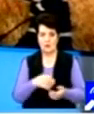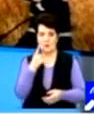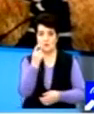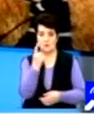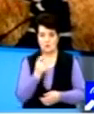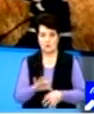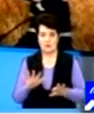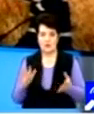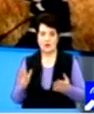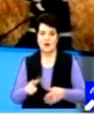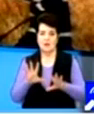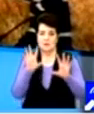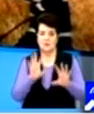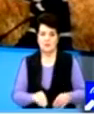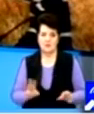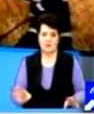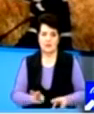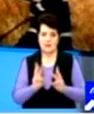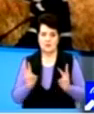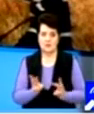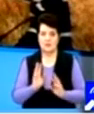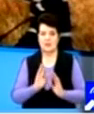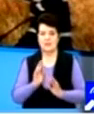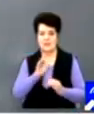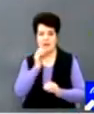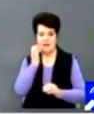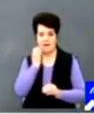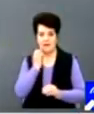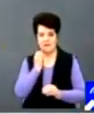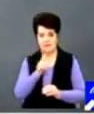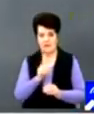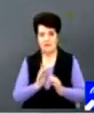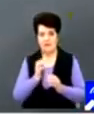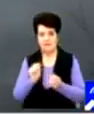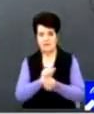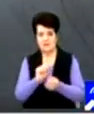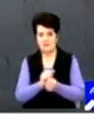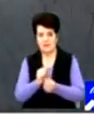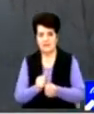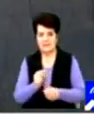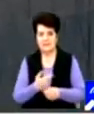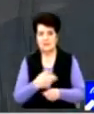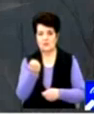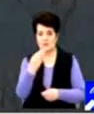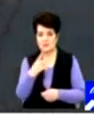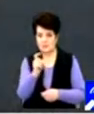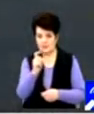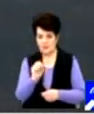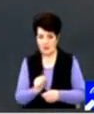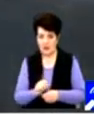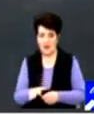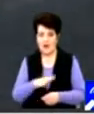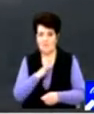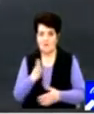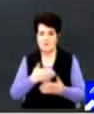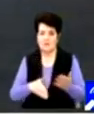100 de cazuri pentru stingerea incendiilor de vegetație. Un focar pe o suprafață de 15 hectare de iarbă uscată a